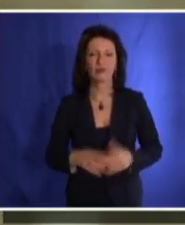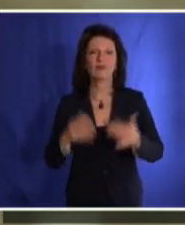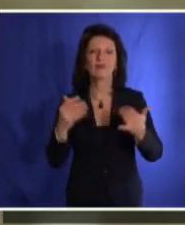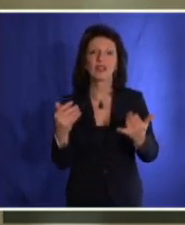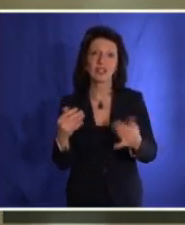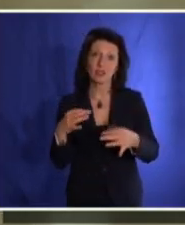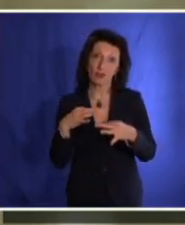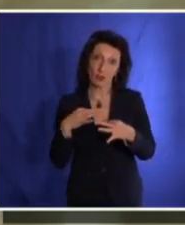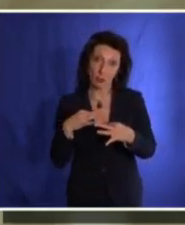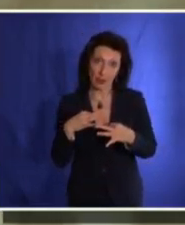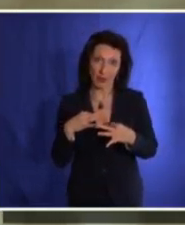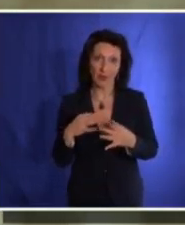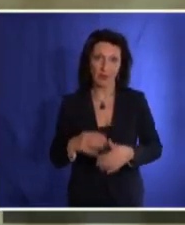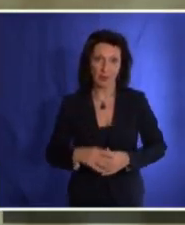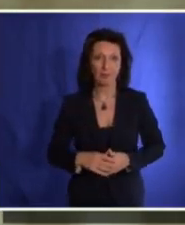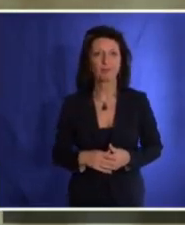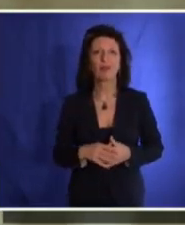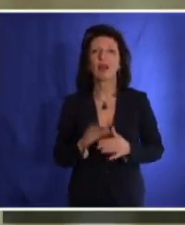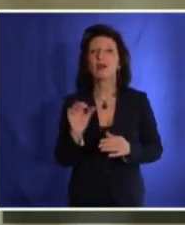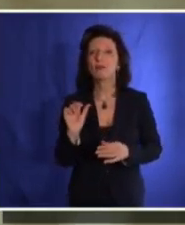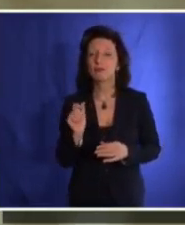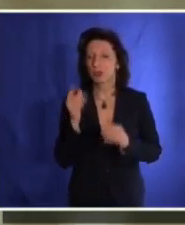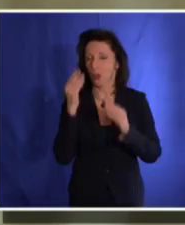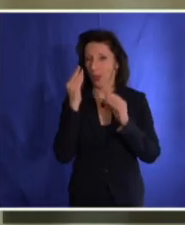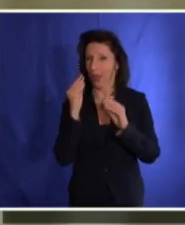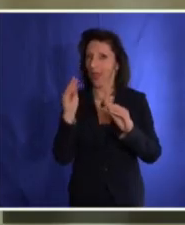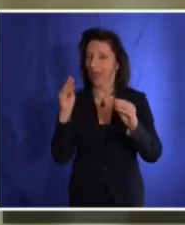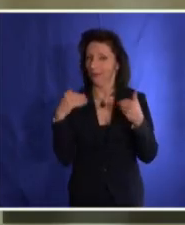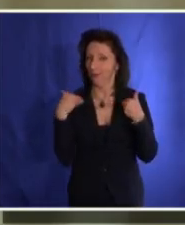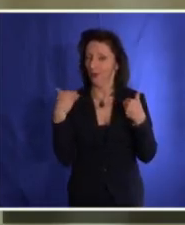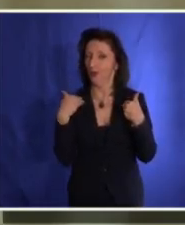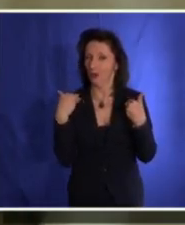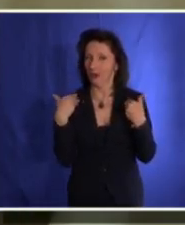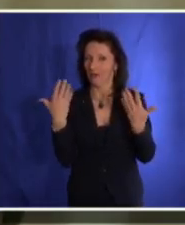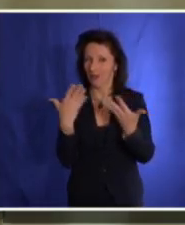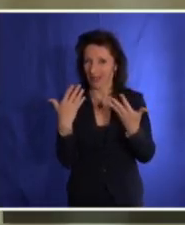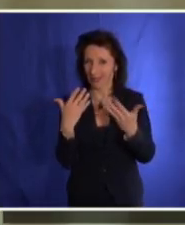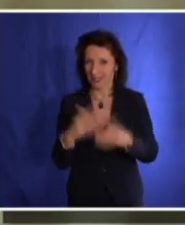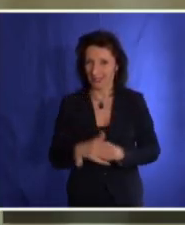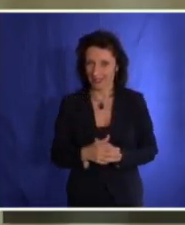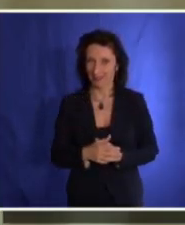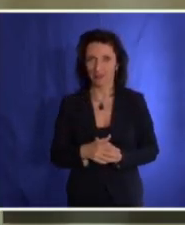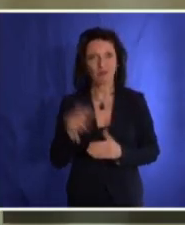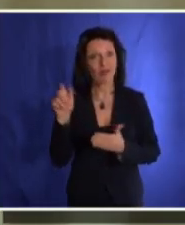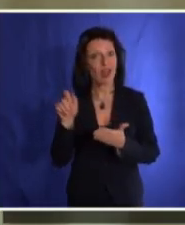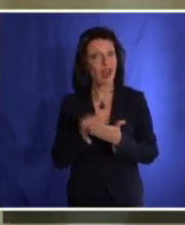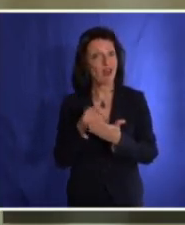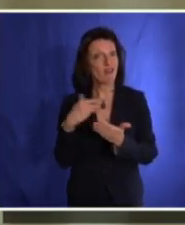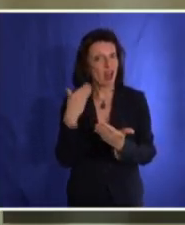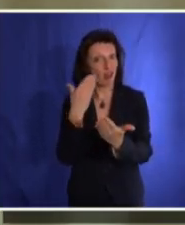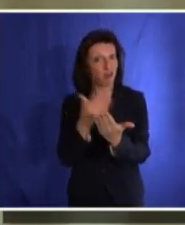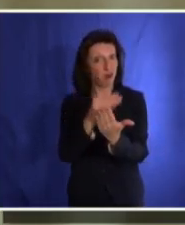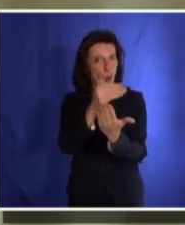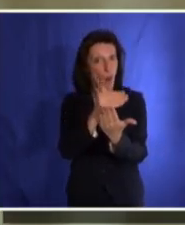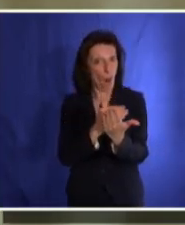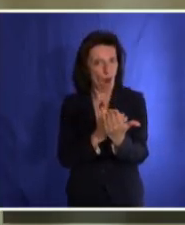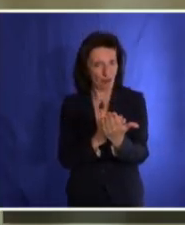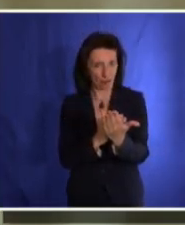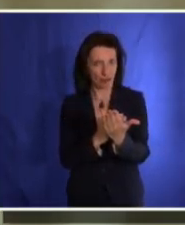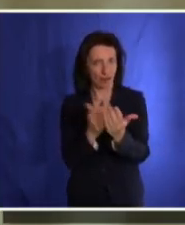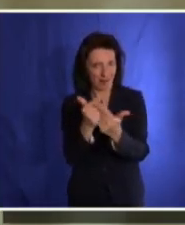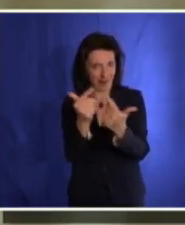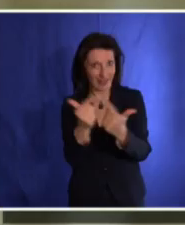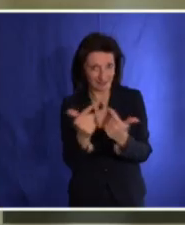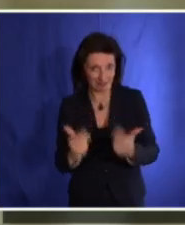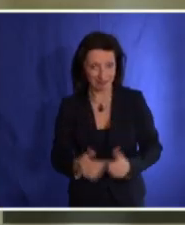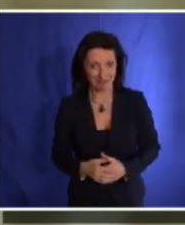besondere Ehre und Freude, den folgenden Wahlvorschlag verkünden zu dürfen. Ich